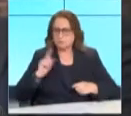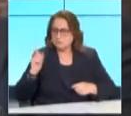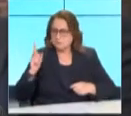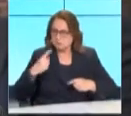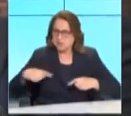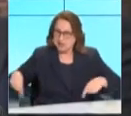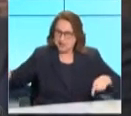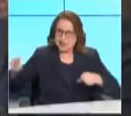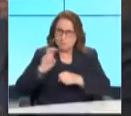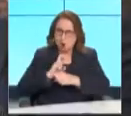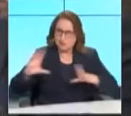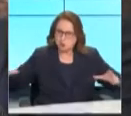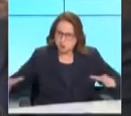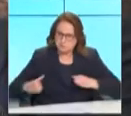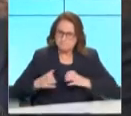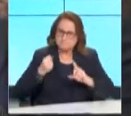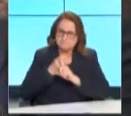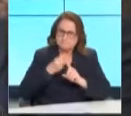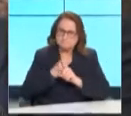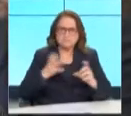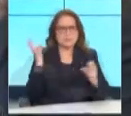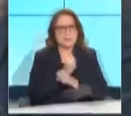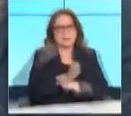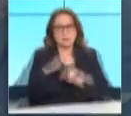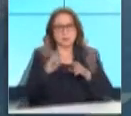τις πραγματικές δυνάμεις της προσφοράς και της ζήτησης.